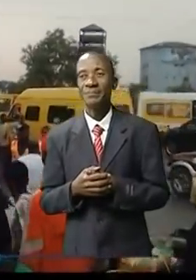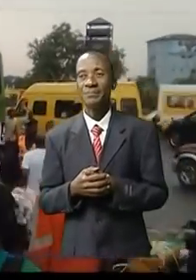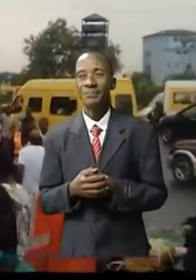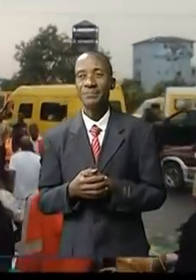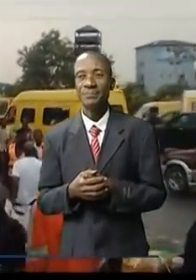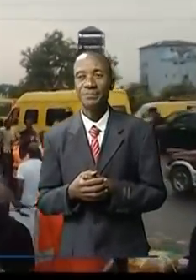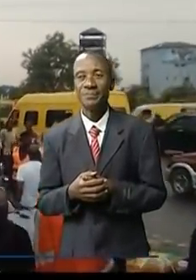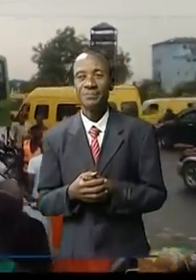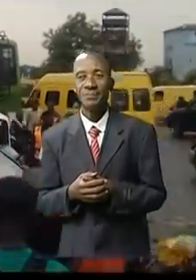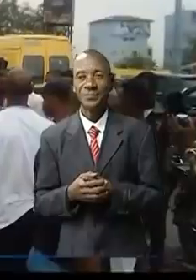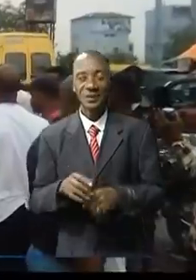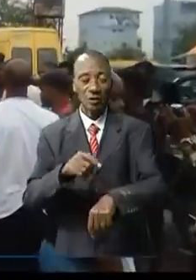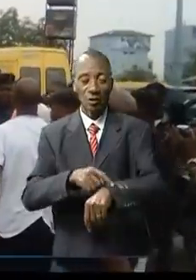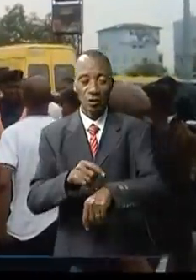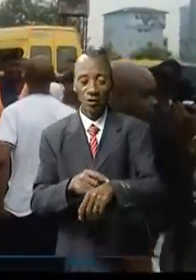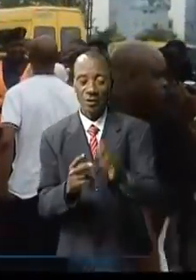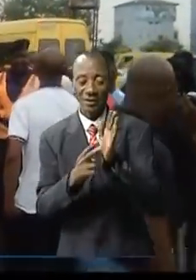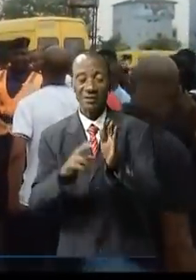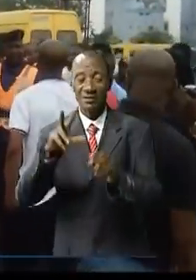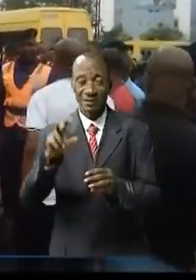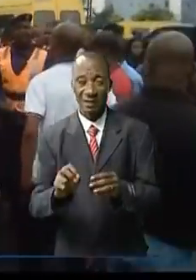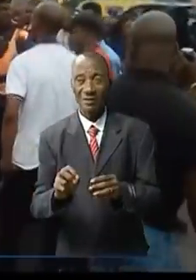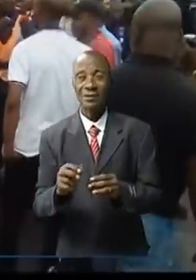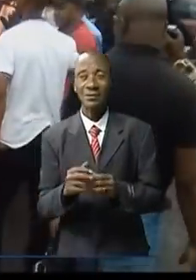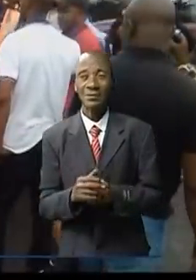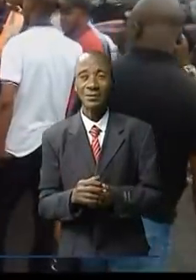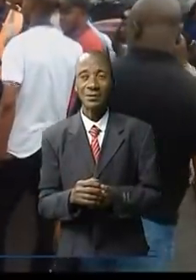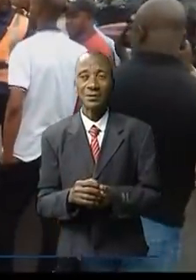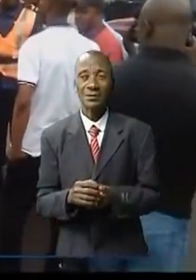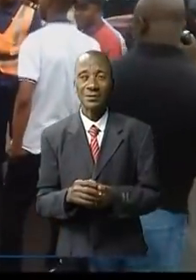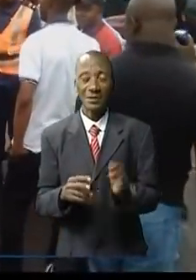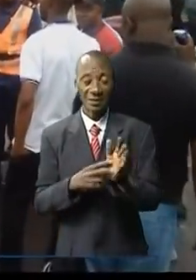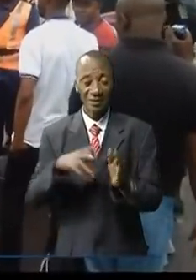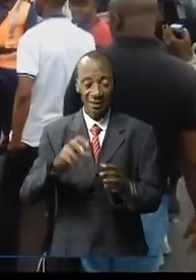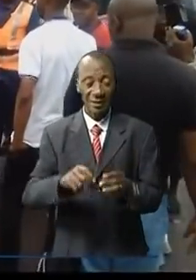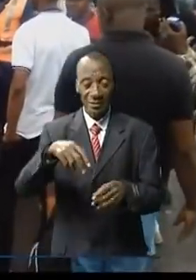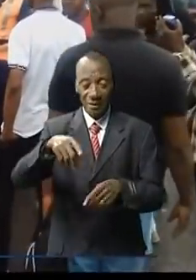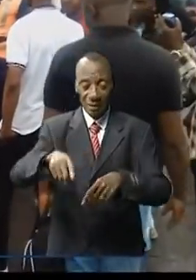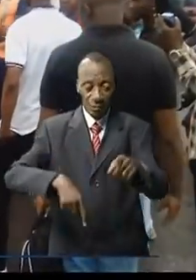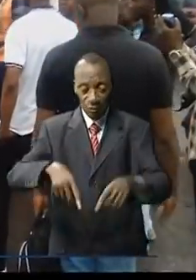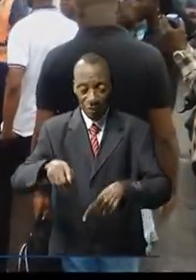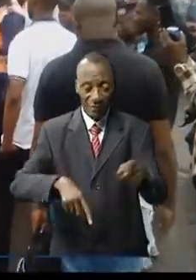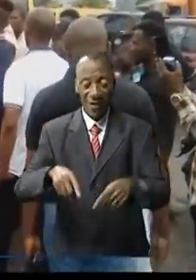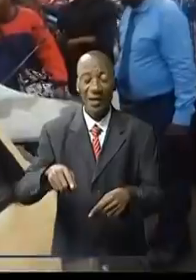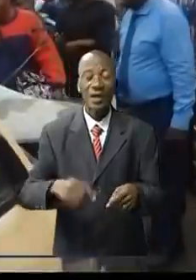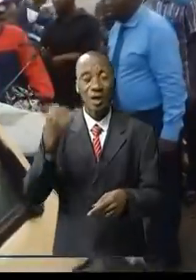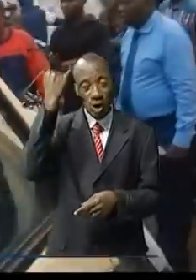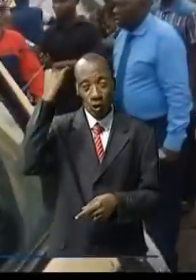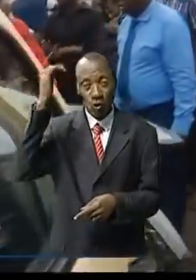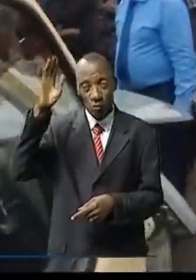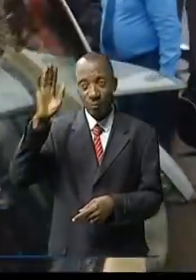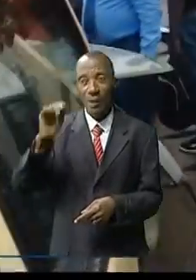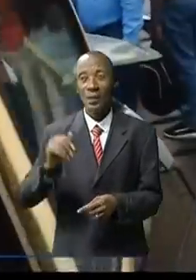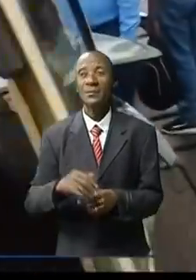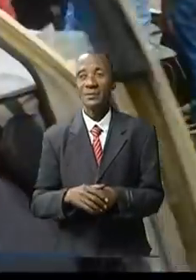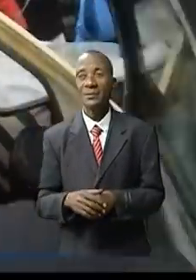Il est 7h30 ce lundi 11 octobre au carrefour de la première rue Limétée, suite au refus d'obtempérer aux instructions de l'agent